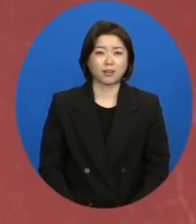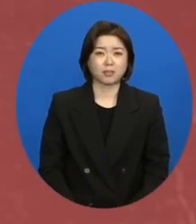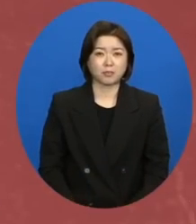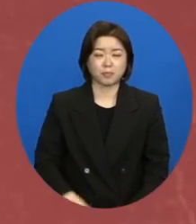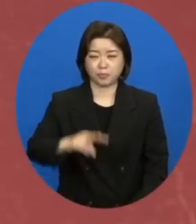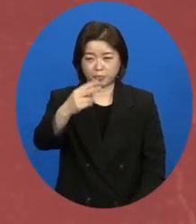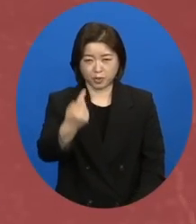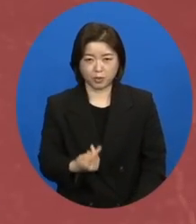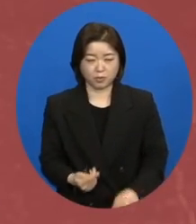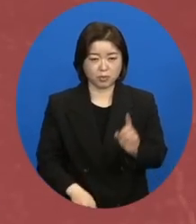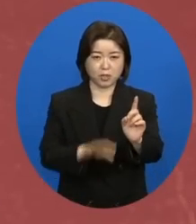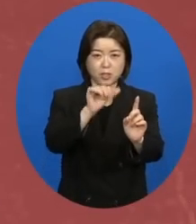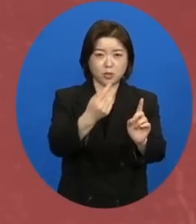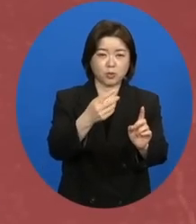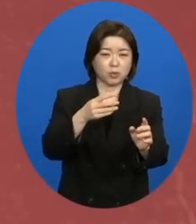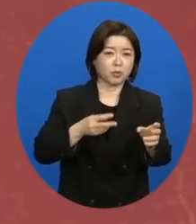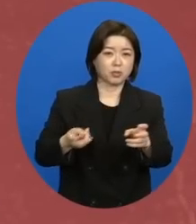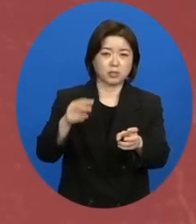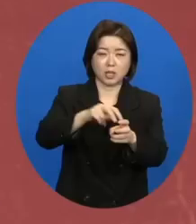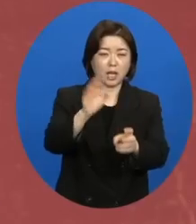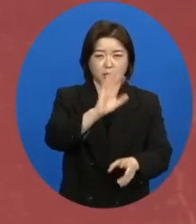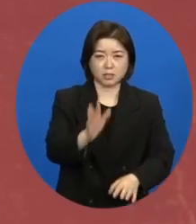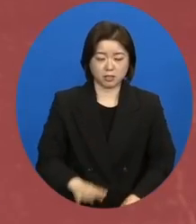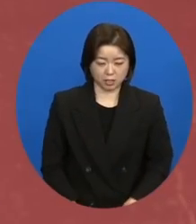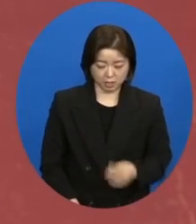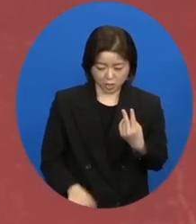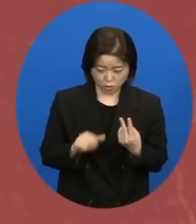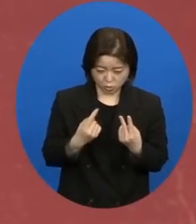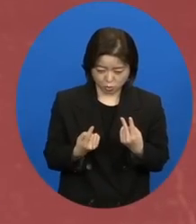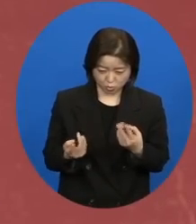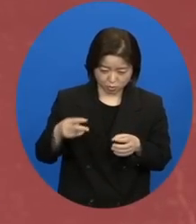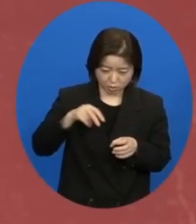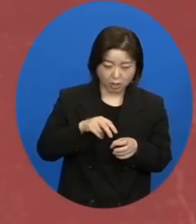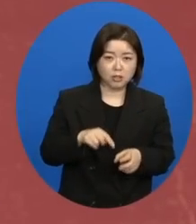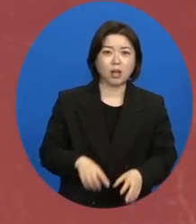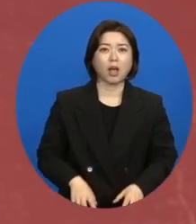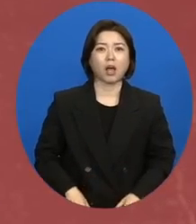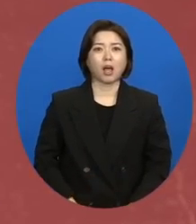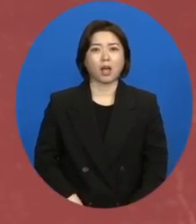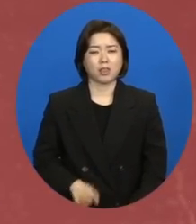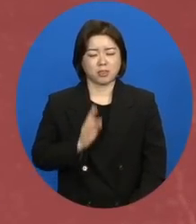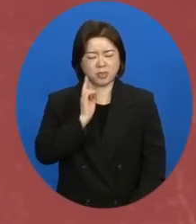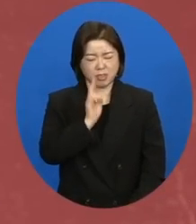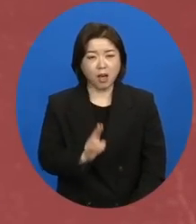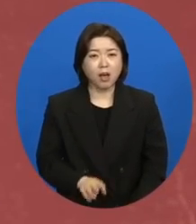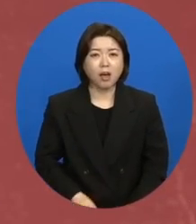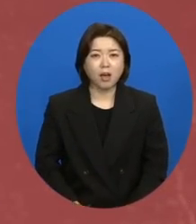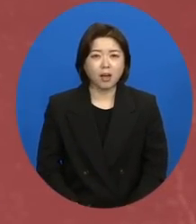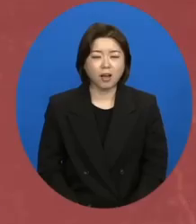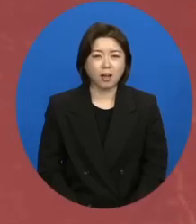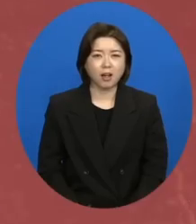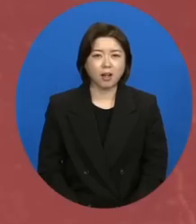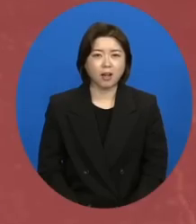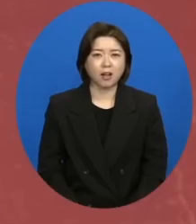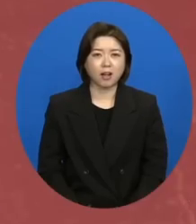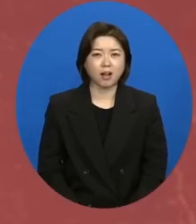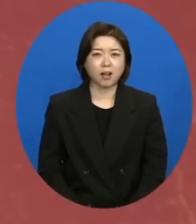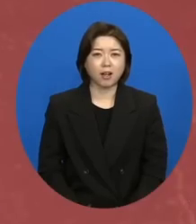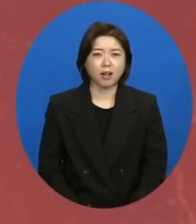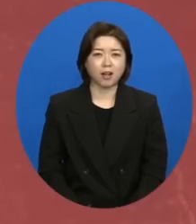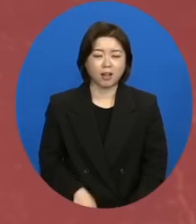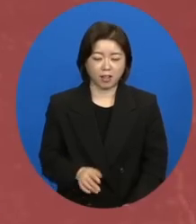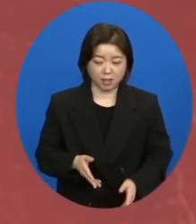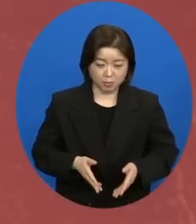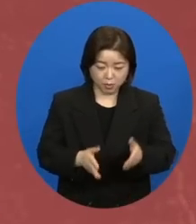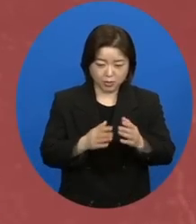돌아올 때 1호차 안 탔어요. 2호차 타고 오는데 2호차는 더 진해. 이러고 와.